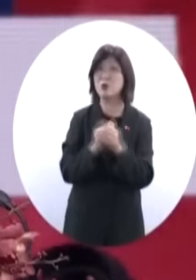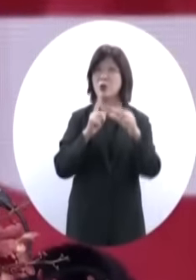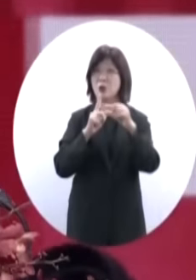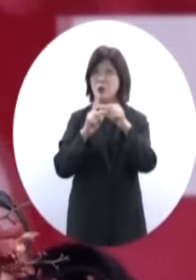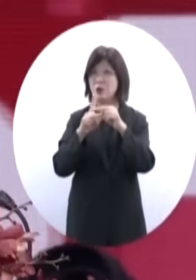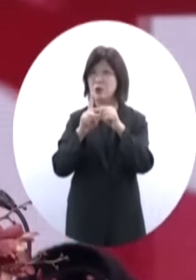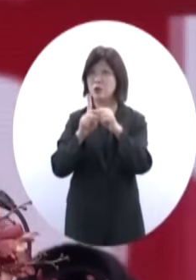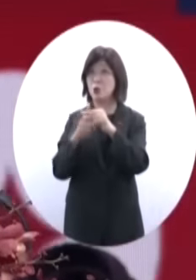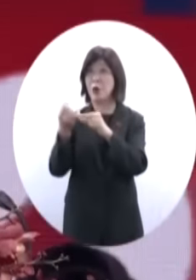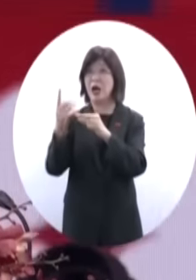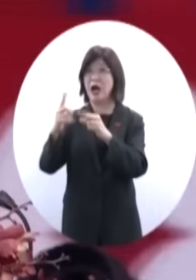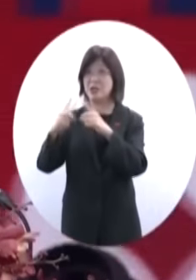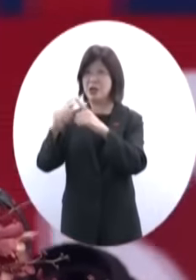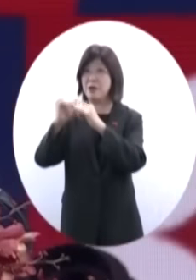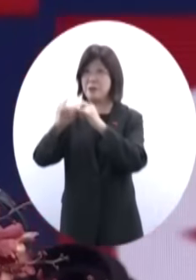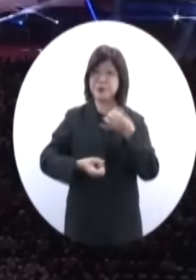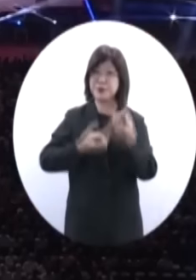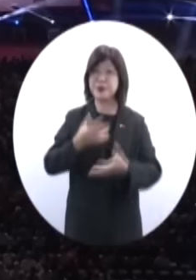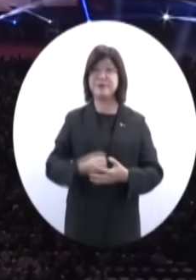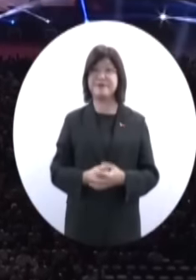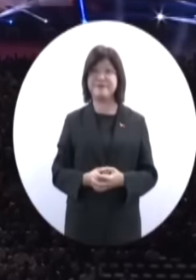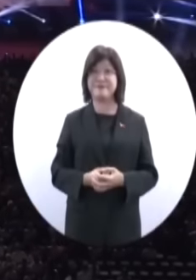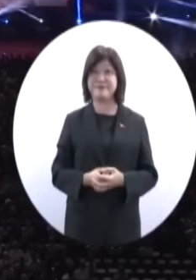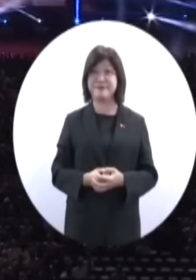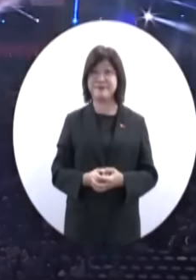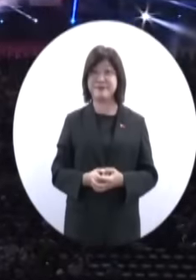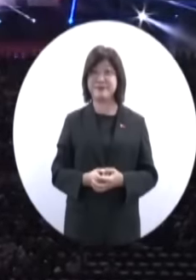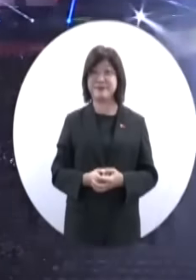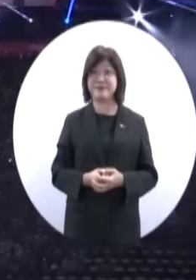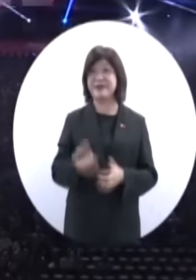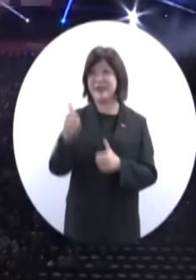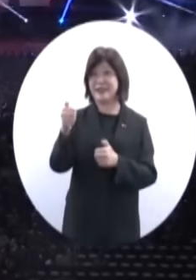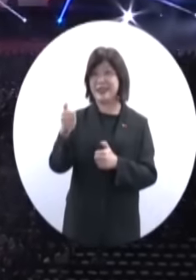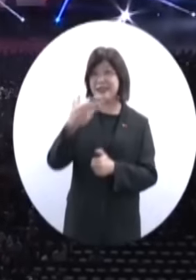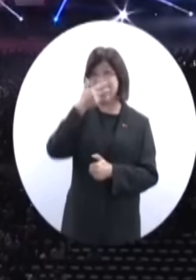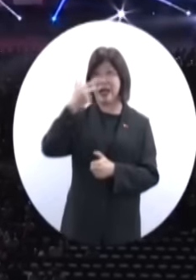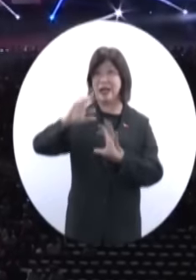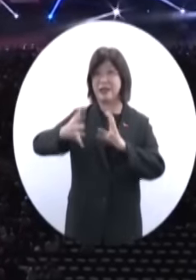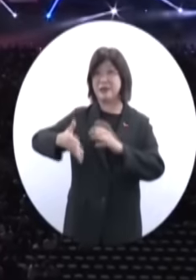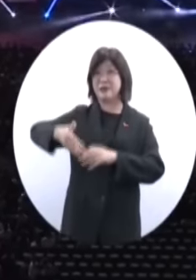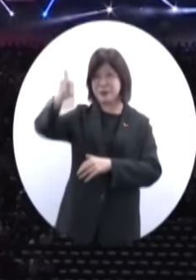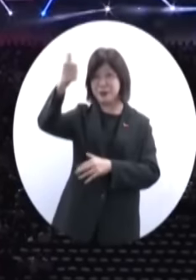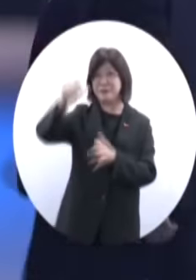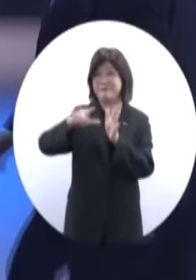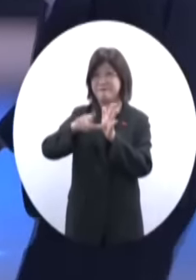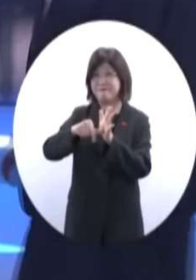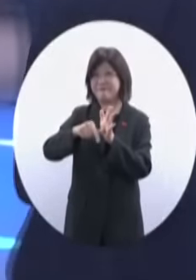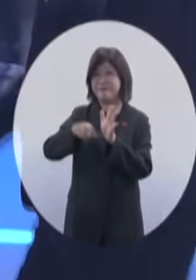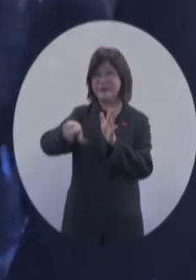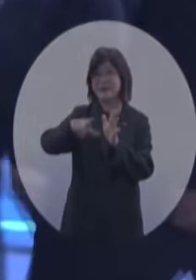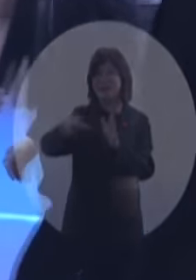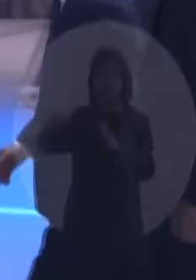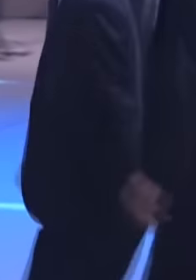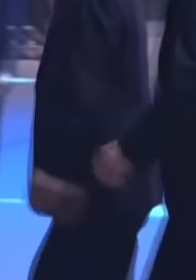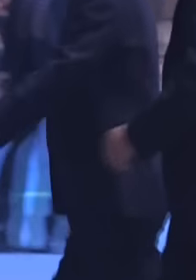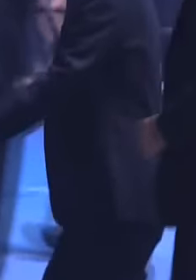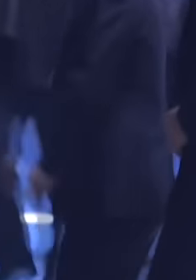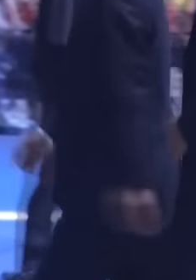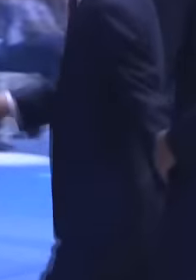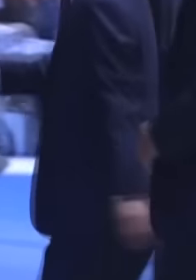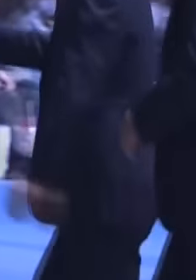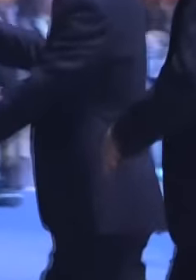国不会是中华民国的这个祖国，我觉得他是反手，不是说攻啦，而是他就抛出很多议题， 让